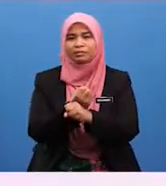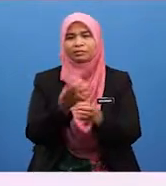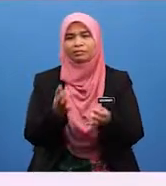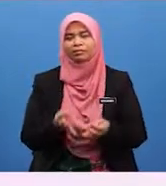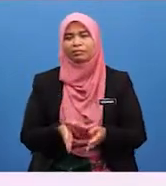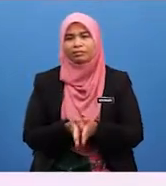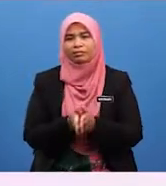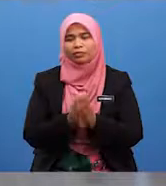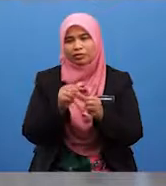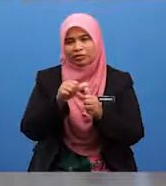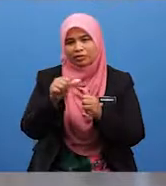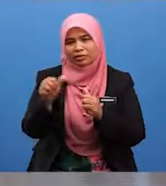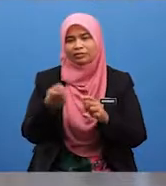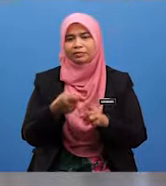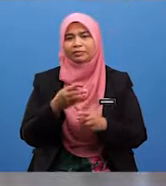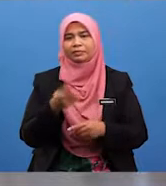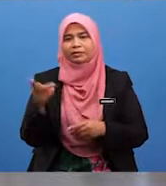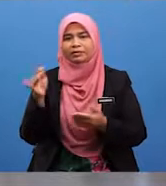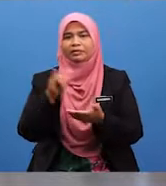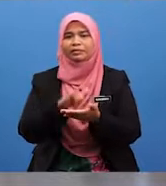Na'uzubillahi min zalik.